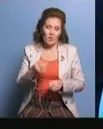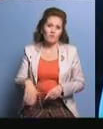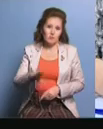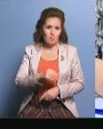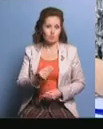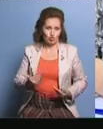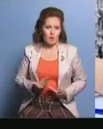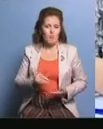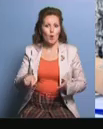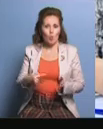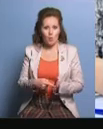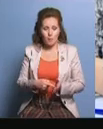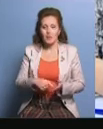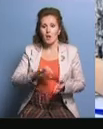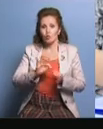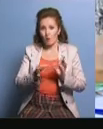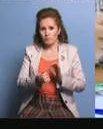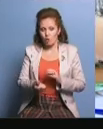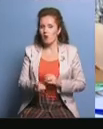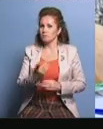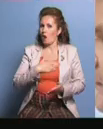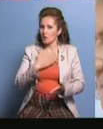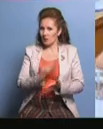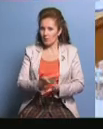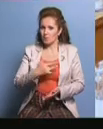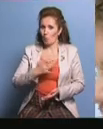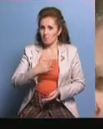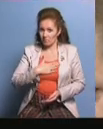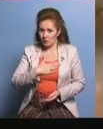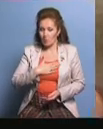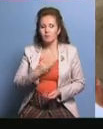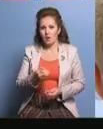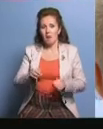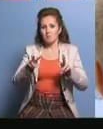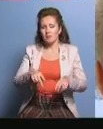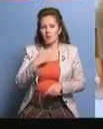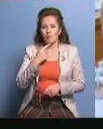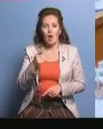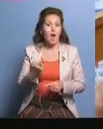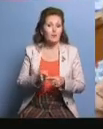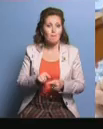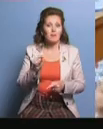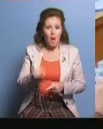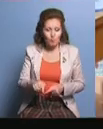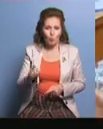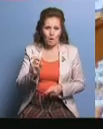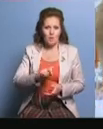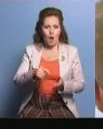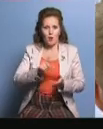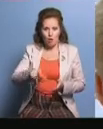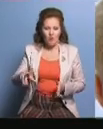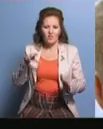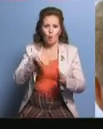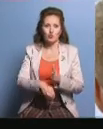города. Ижевчане оказались активными собственниками жилья. Эксперты говорят, это видно потому, как горожане включились в новую программу